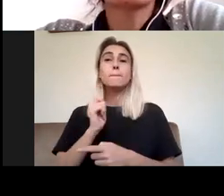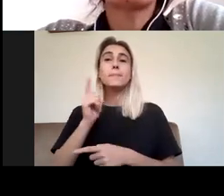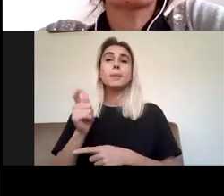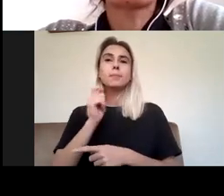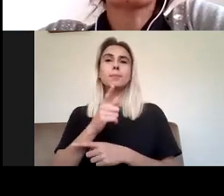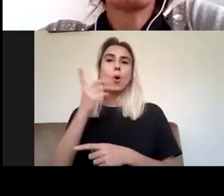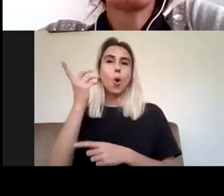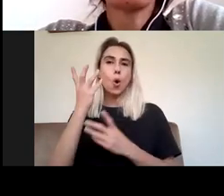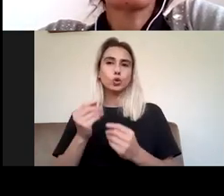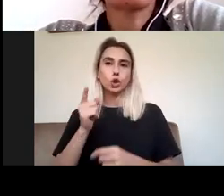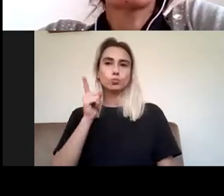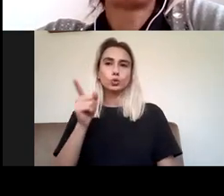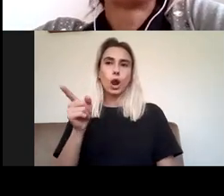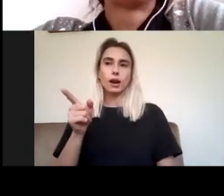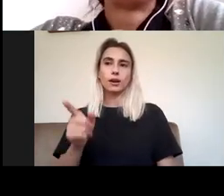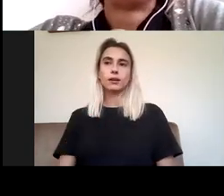durumdalar.